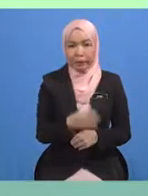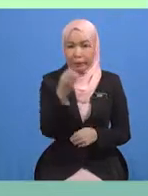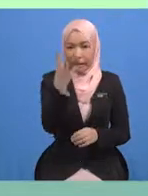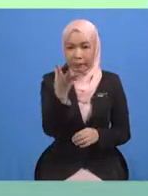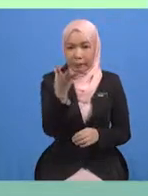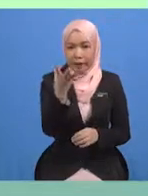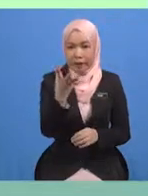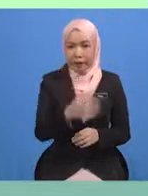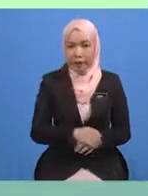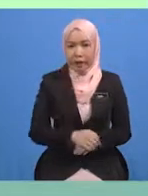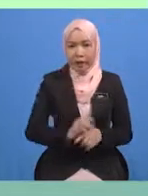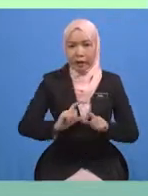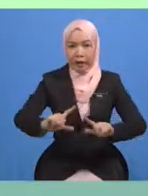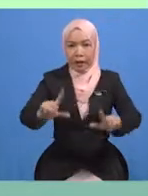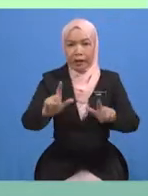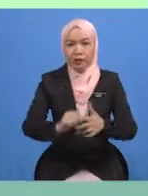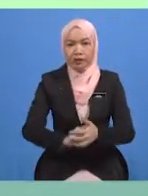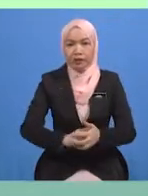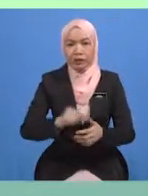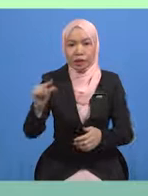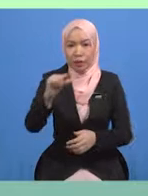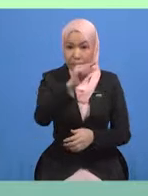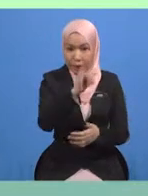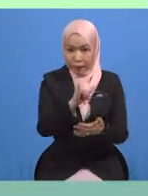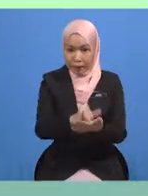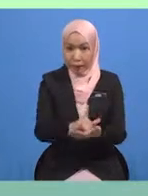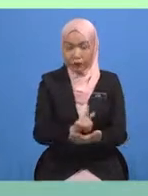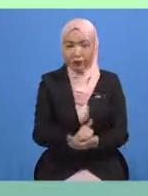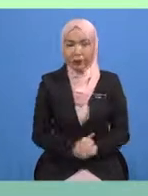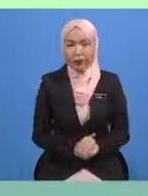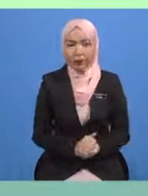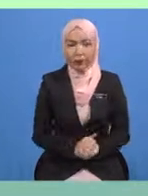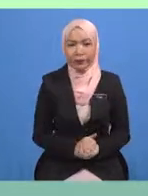Berapakah hal laju gelombang itu?